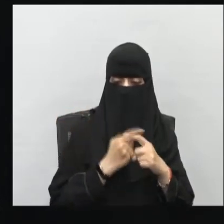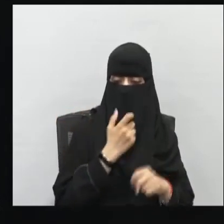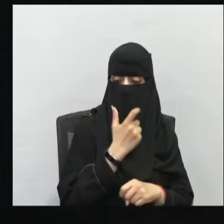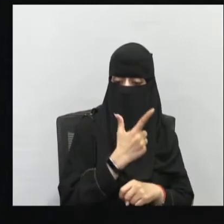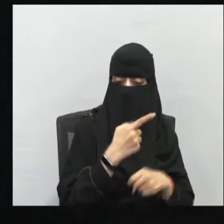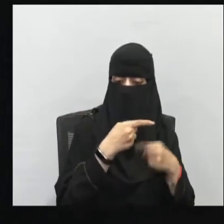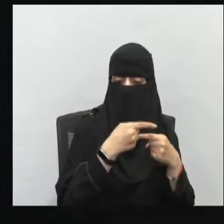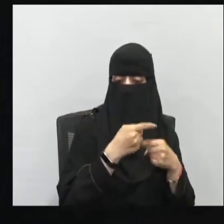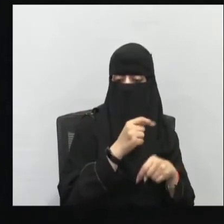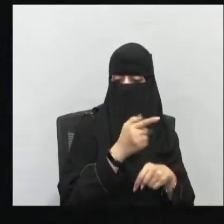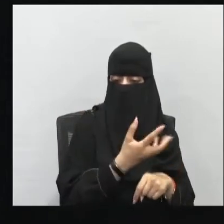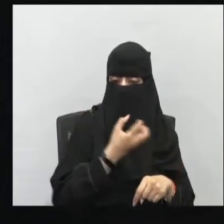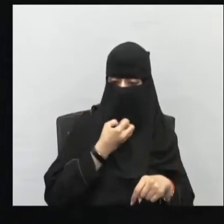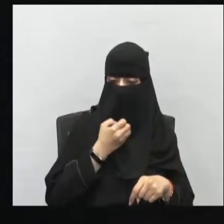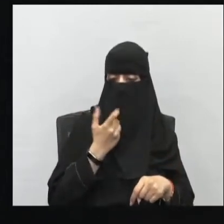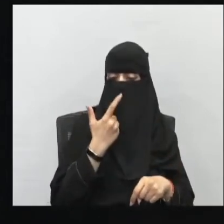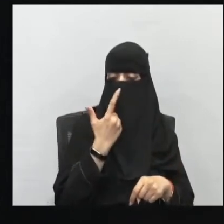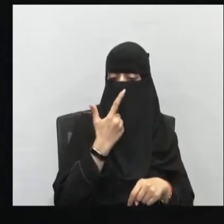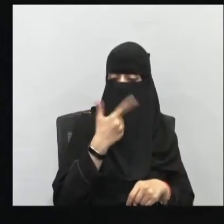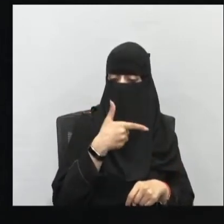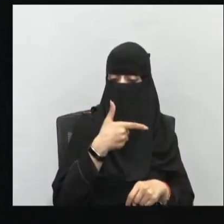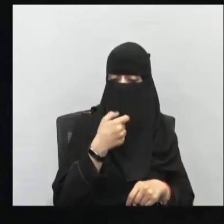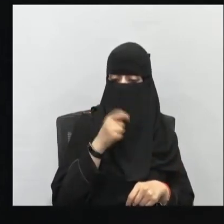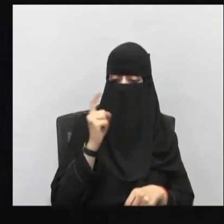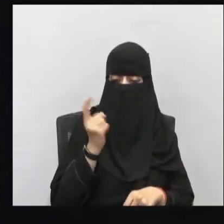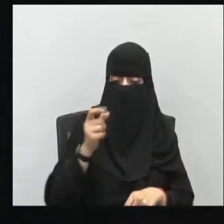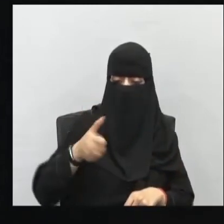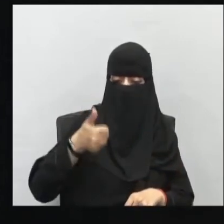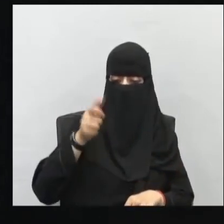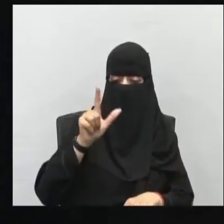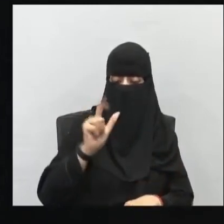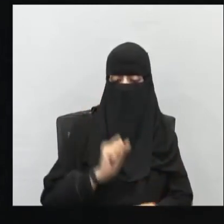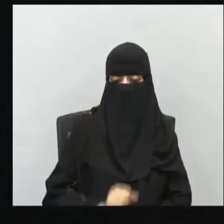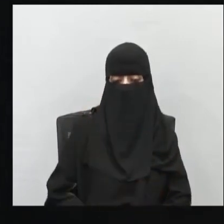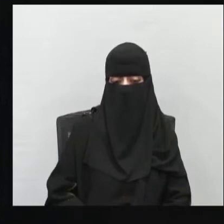10 في 7، طبعا سوف ينزل نفس العدد وفي الأحاد 0. إذا